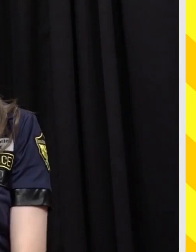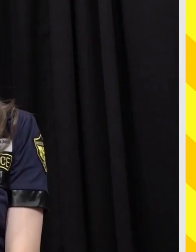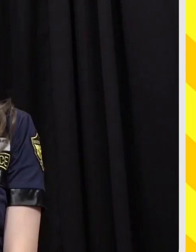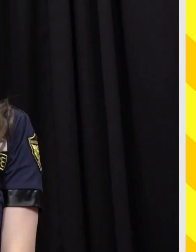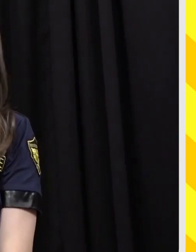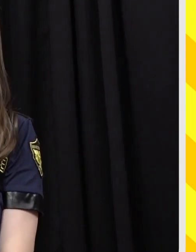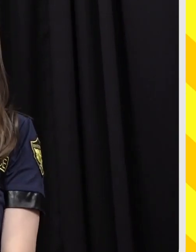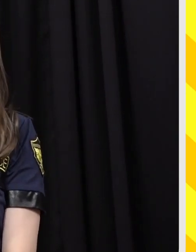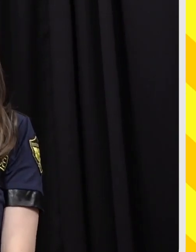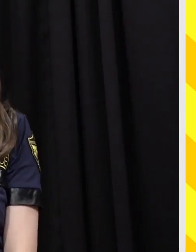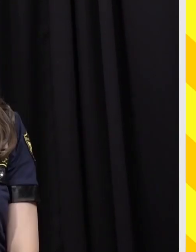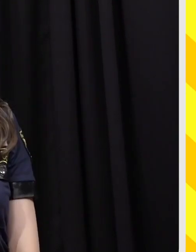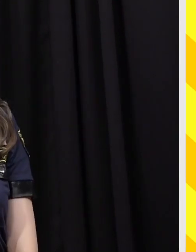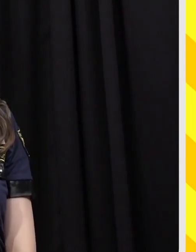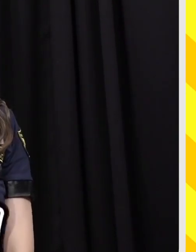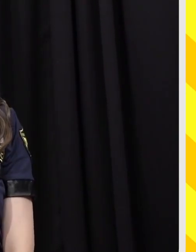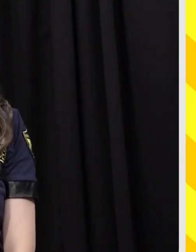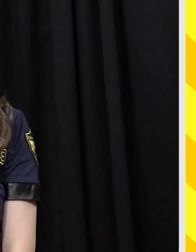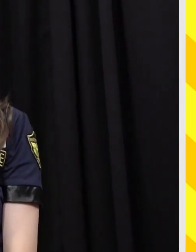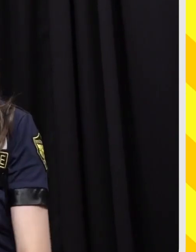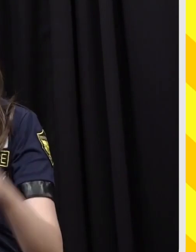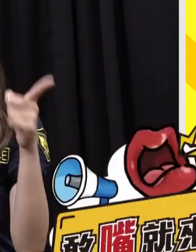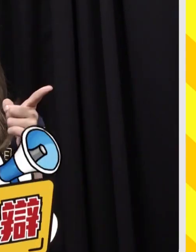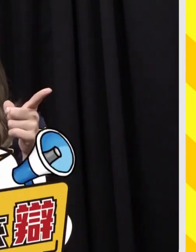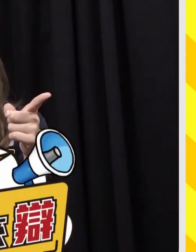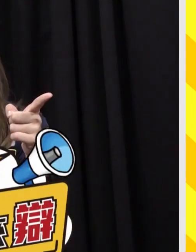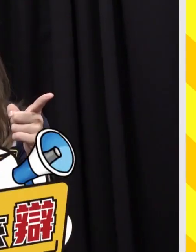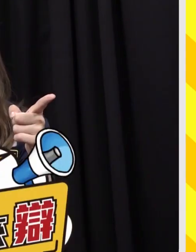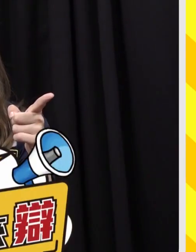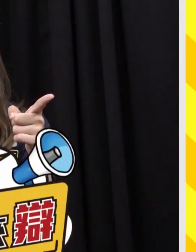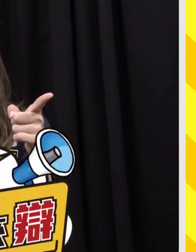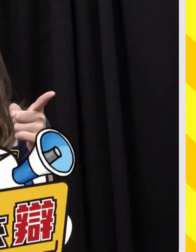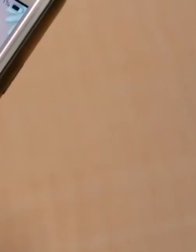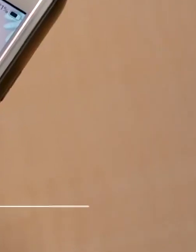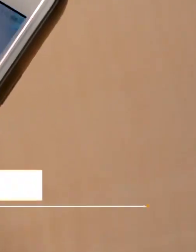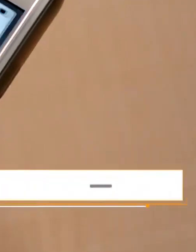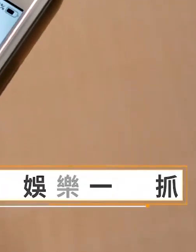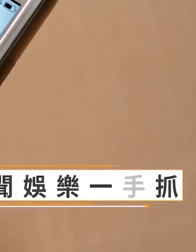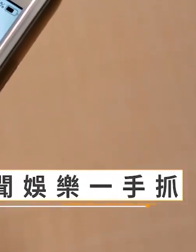铛，就不会错过我们精彩的辩论哦。 各位朋友，闹变风下， 敢嘴就来变。